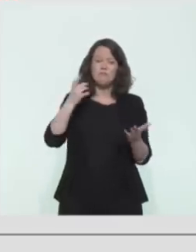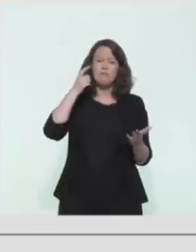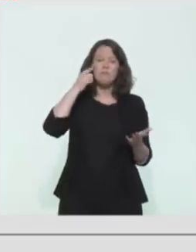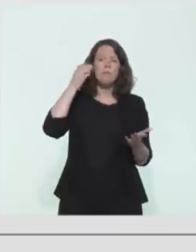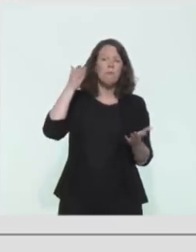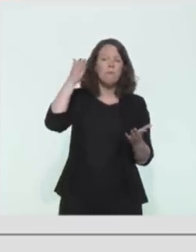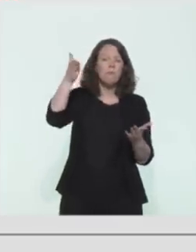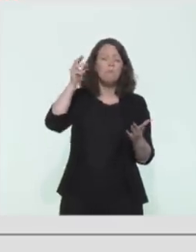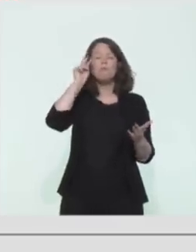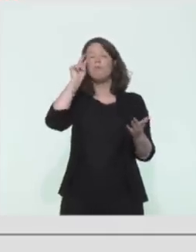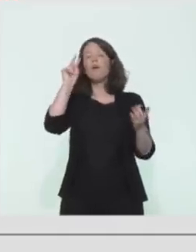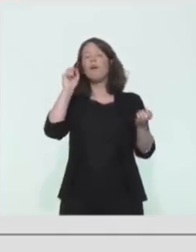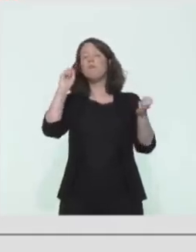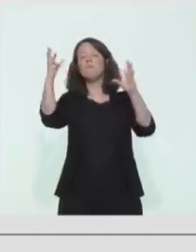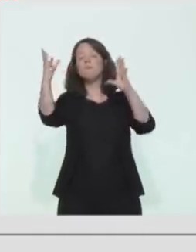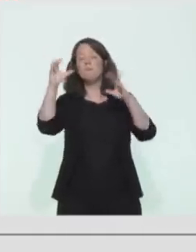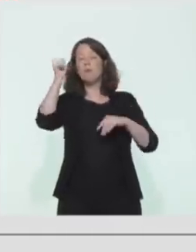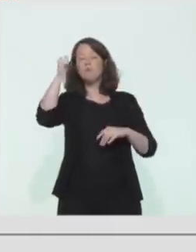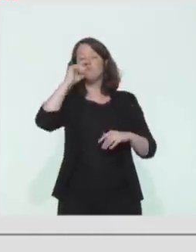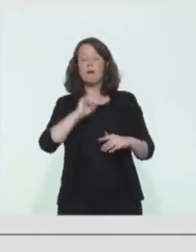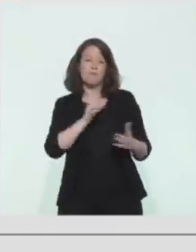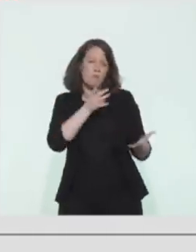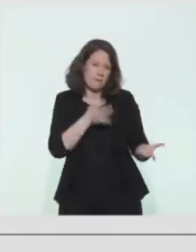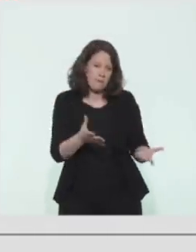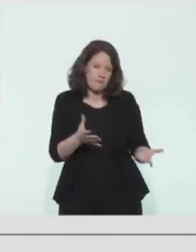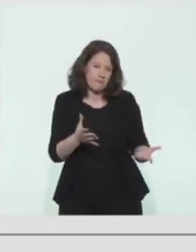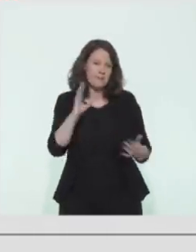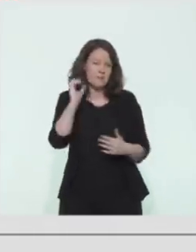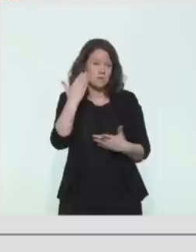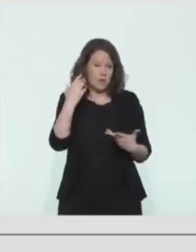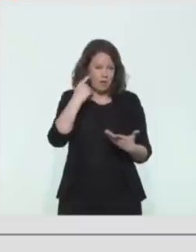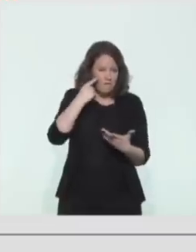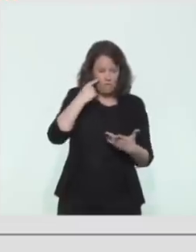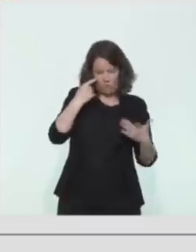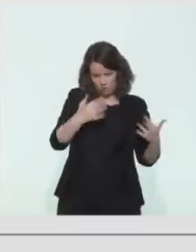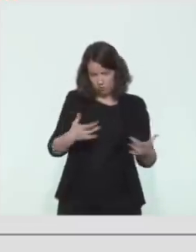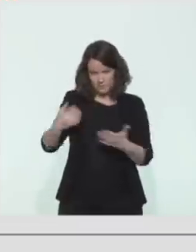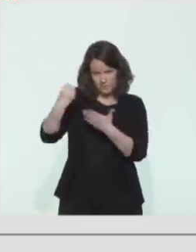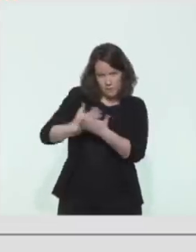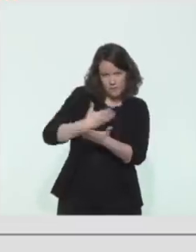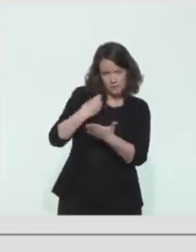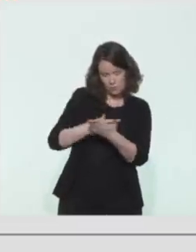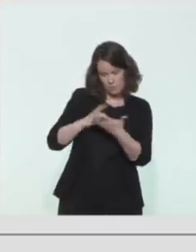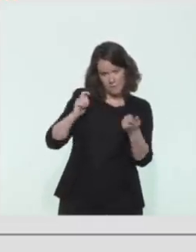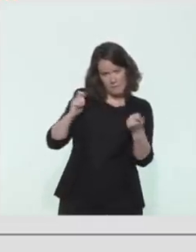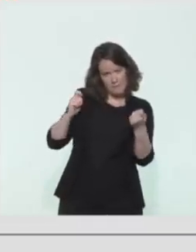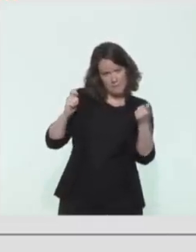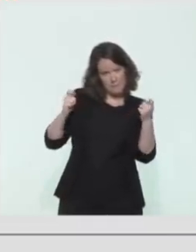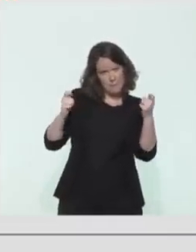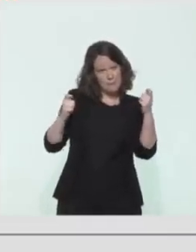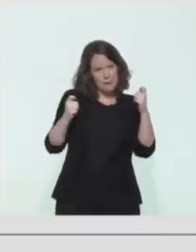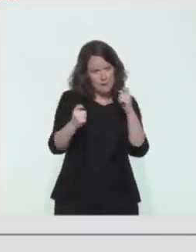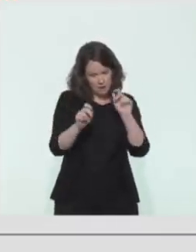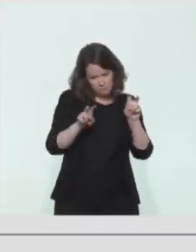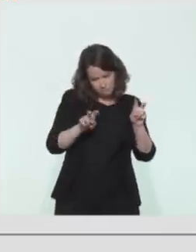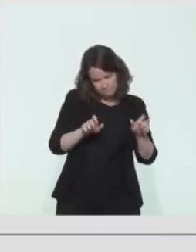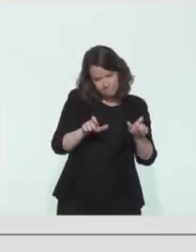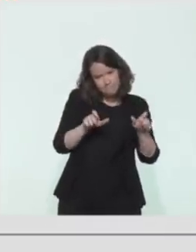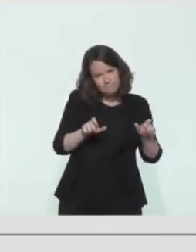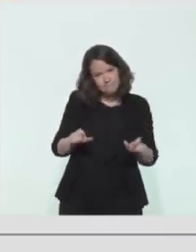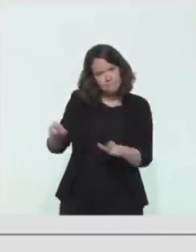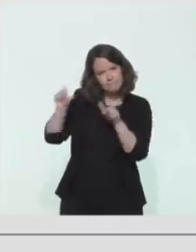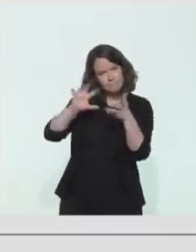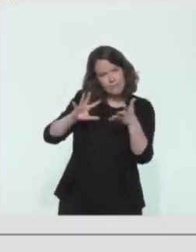l'état actuel des choses aujourd'hui, que nous sommes amenés à affiner ces données, à les regarder évoluer jour après jour jusqu'à la fin de la semaine